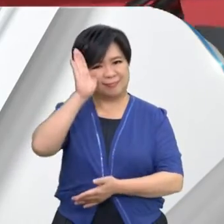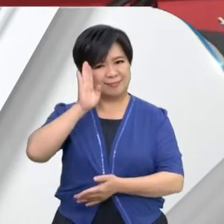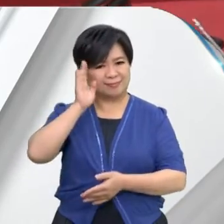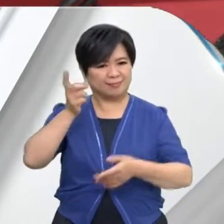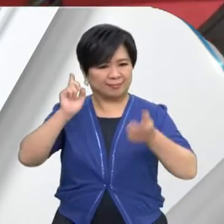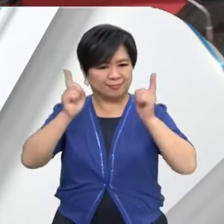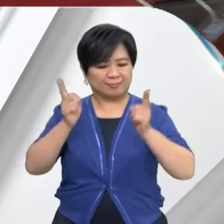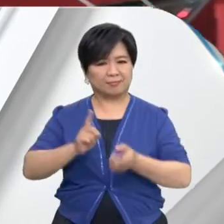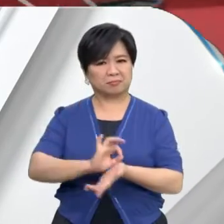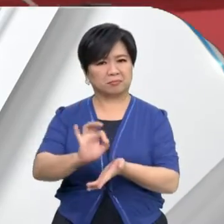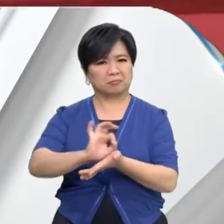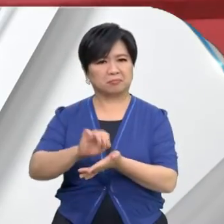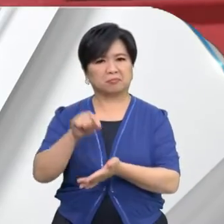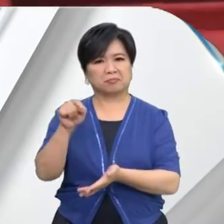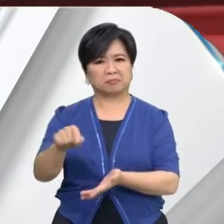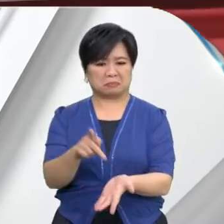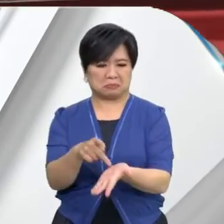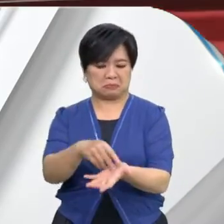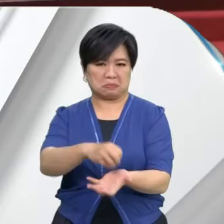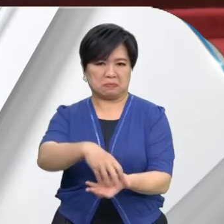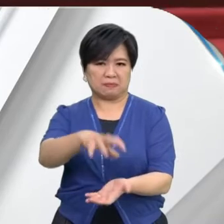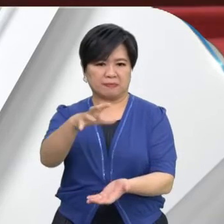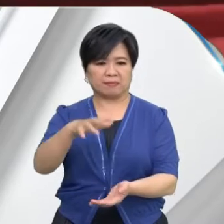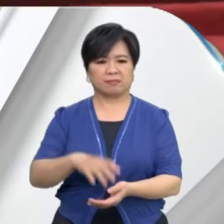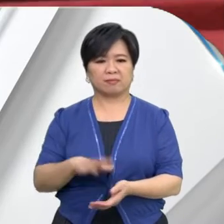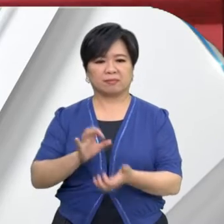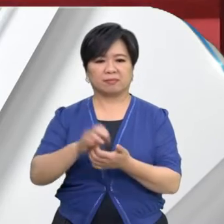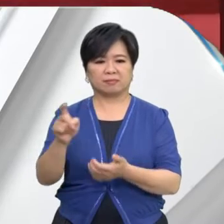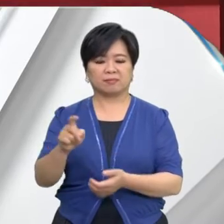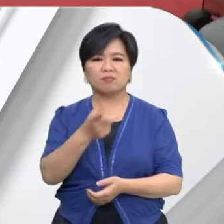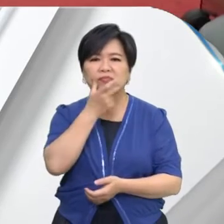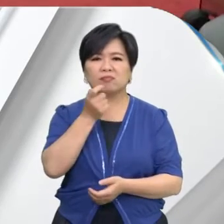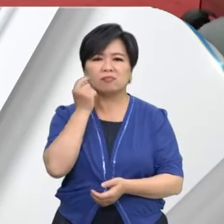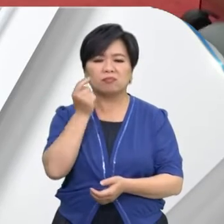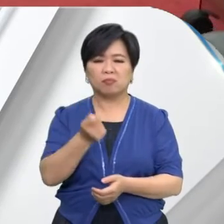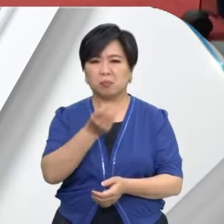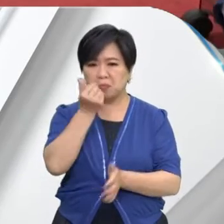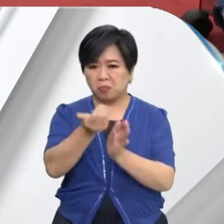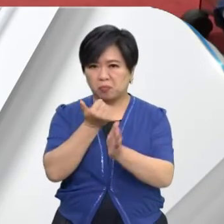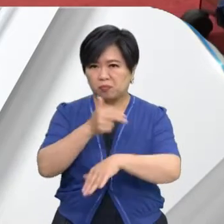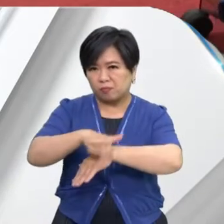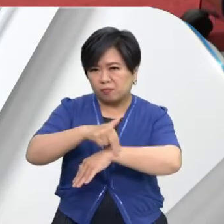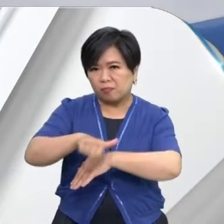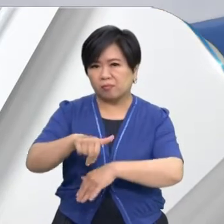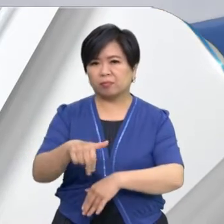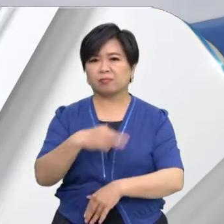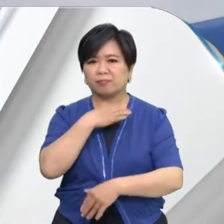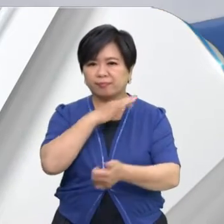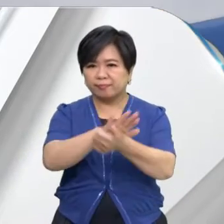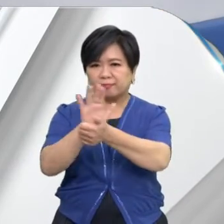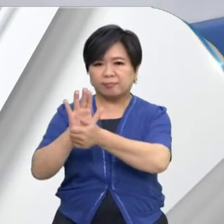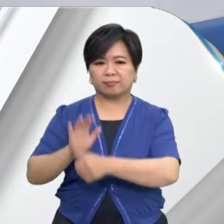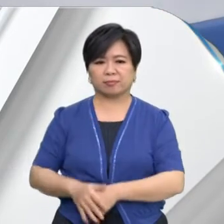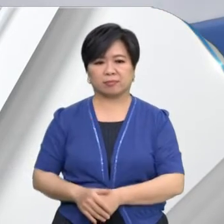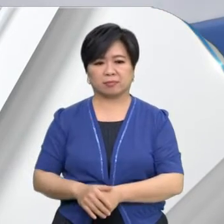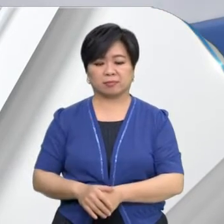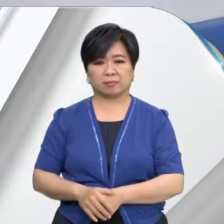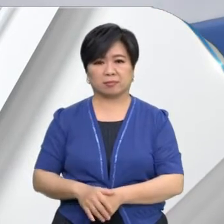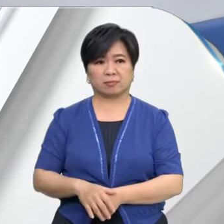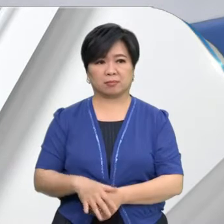把在每位把到很下多，对呢部分有微博转起讲，呢系超前安排，做得不纾困做到最急。 需要增加为